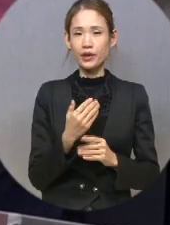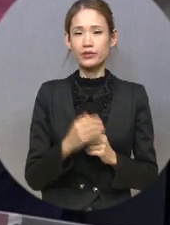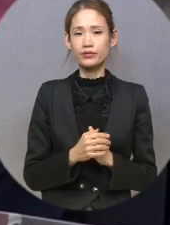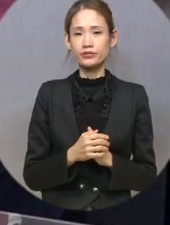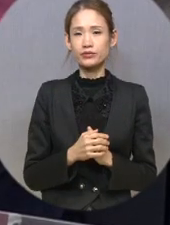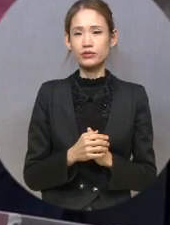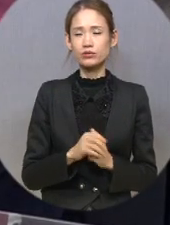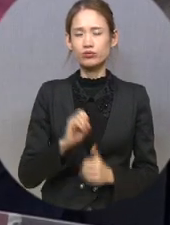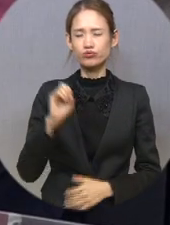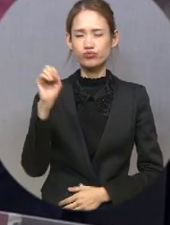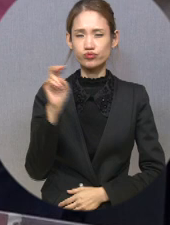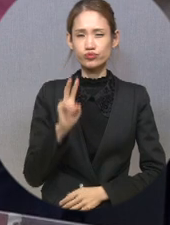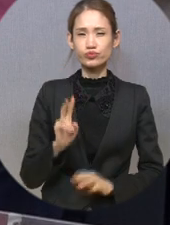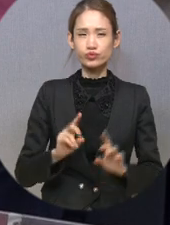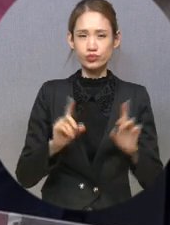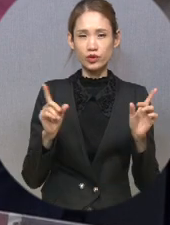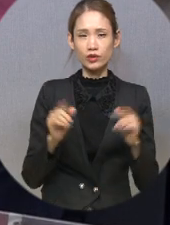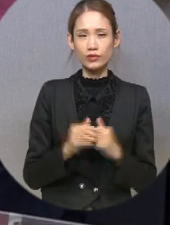어느 날